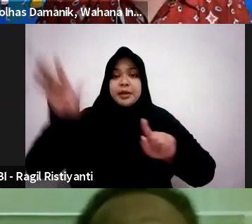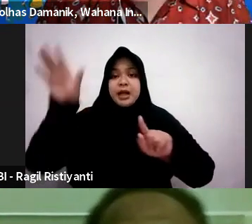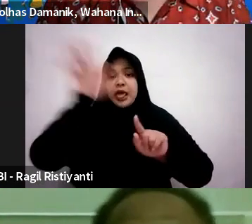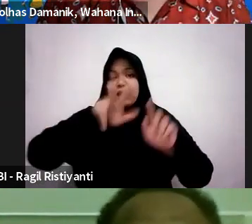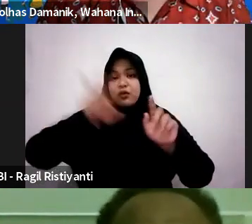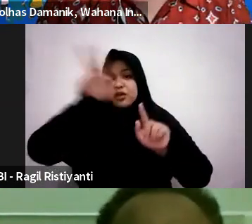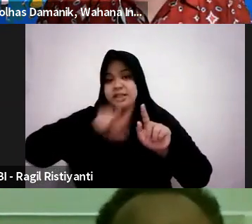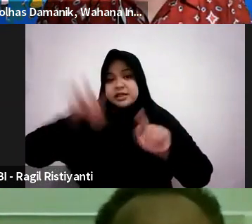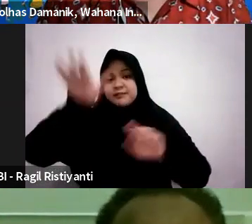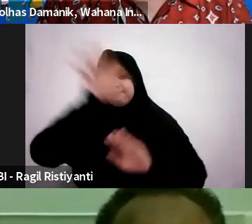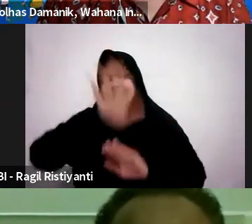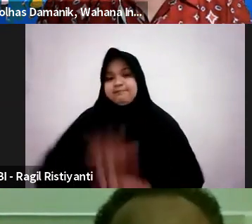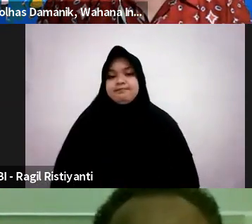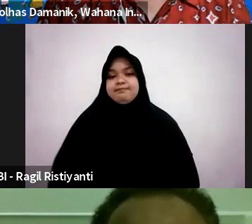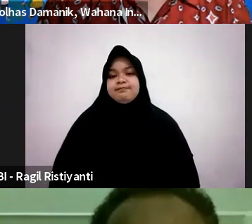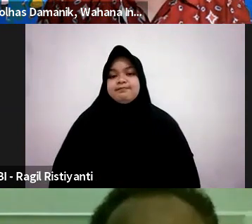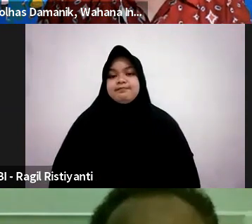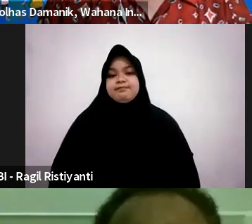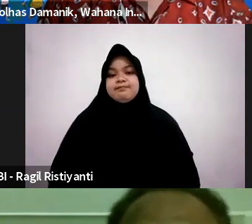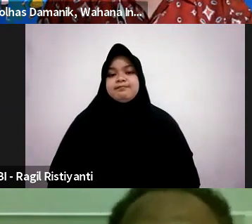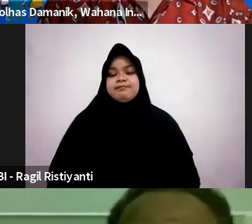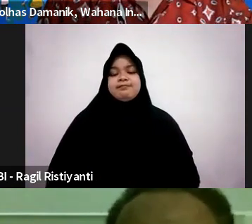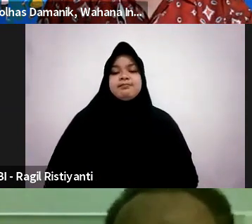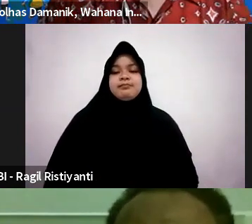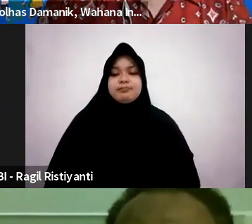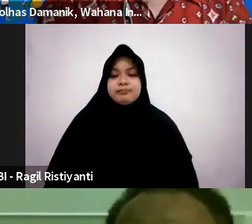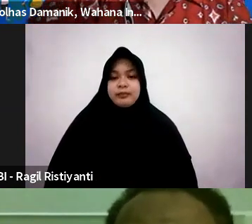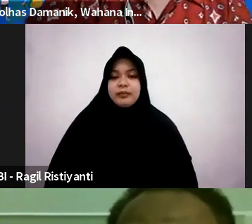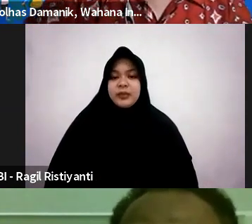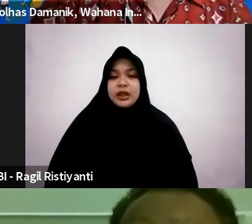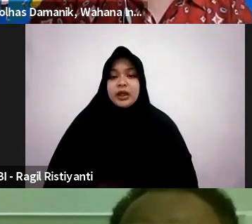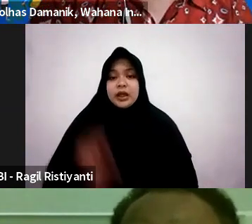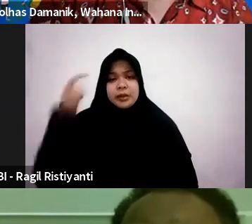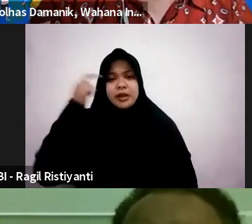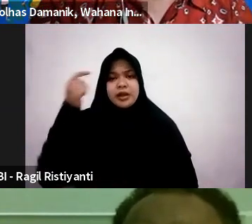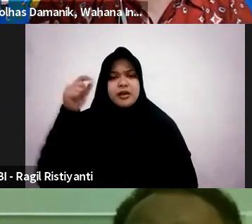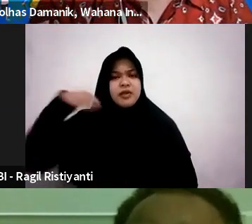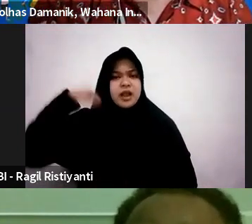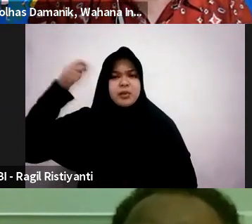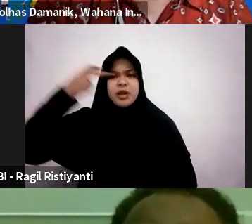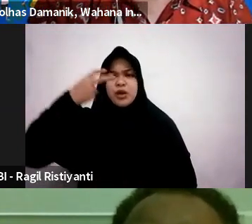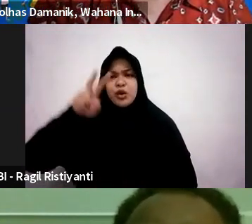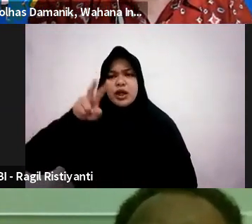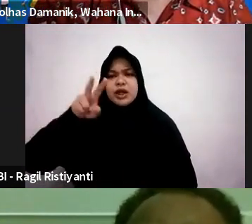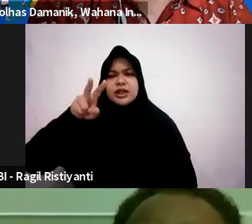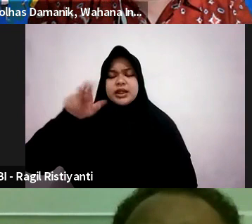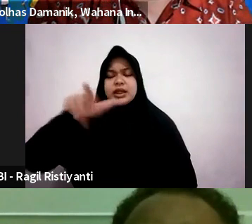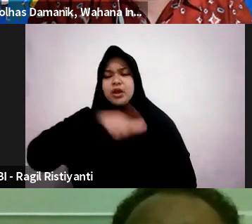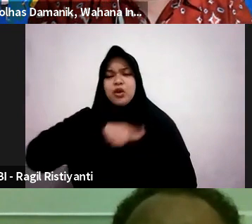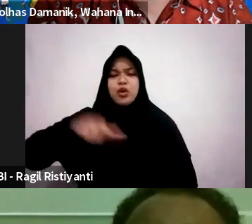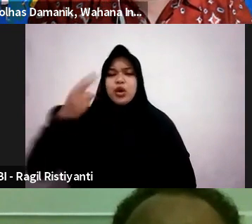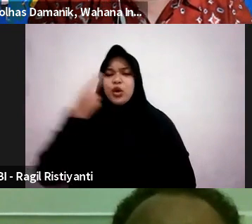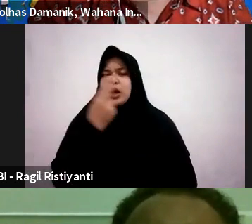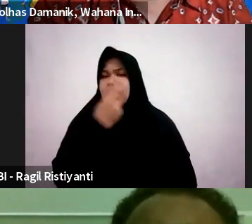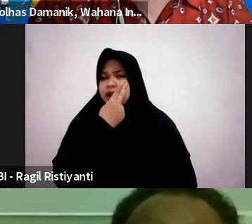Indovision pelan-pelan butanya ketika bikin film itu yang saya lihat di lingkungan tunanetra